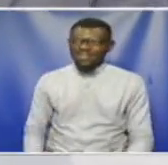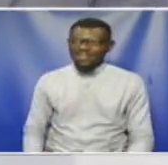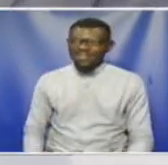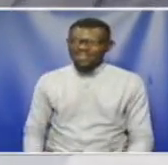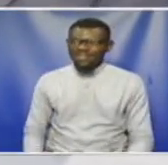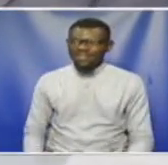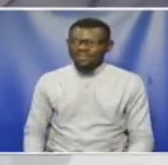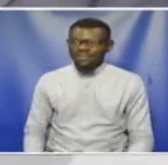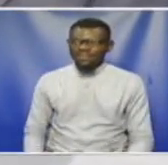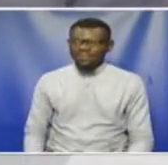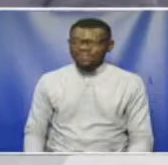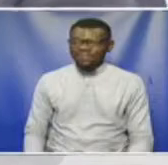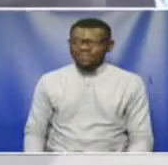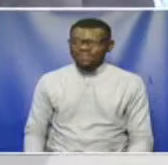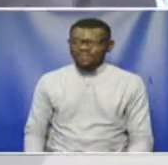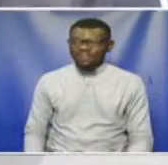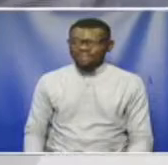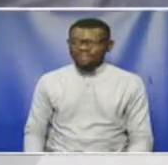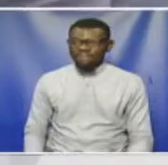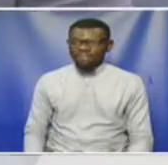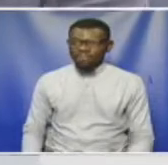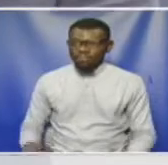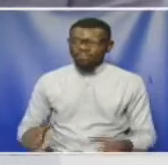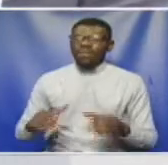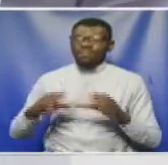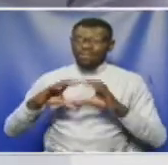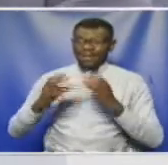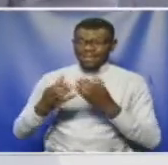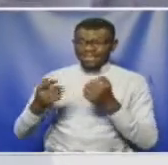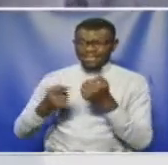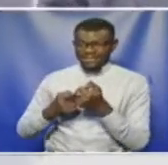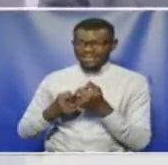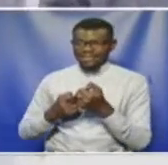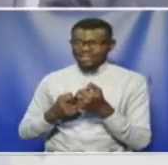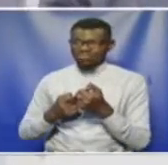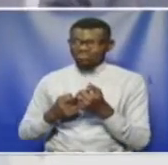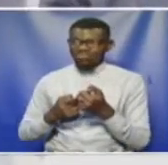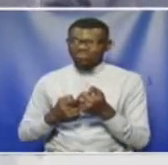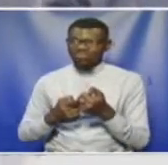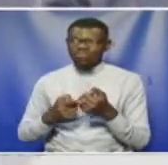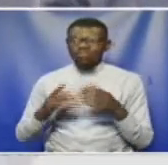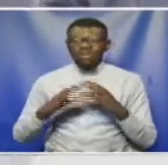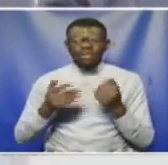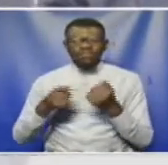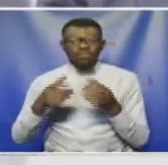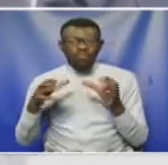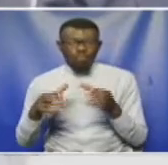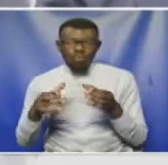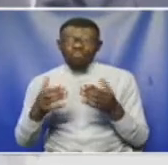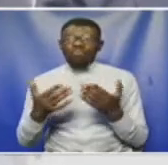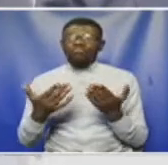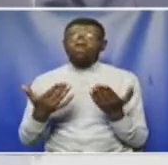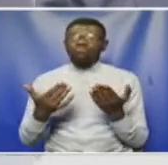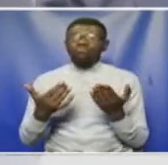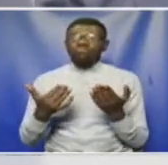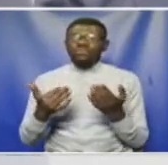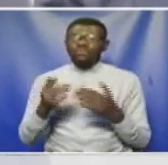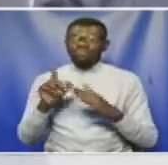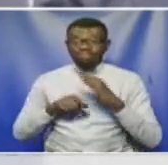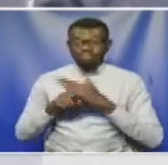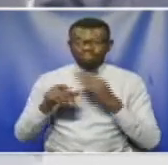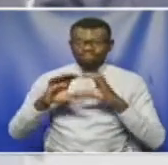now refer to grade 6, who will come to class on the 1st of